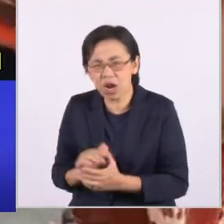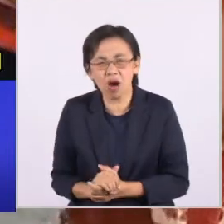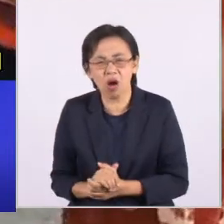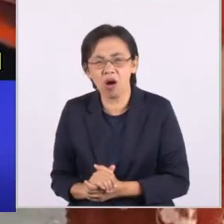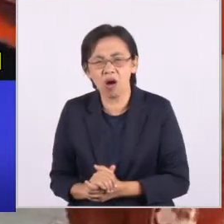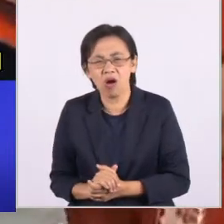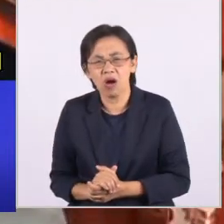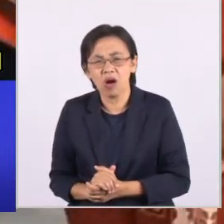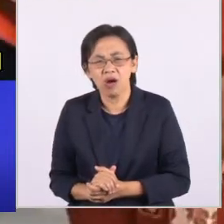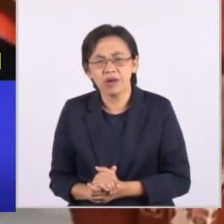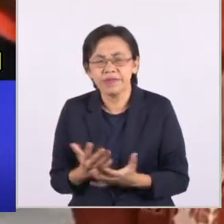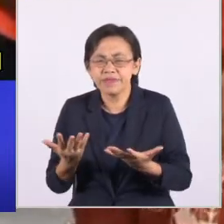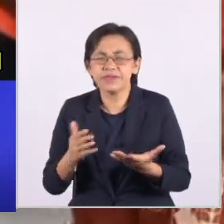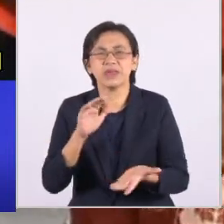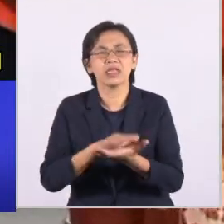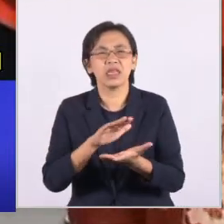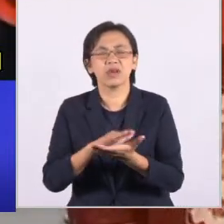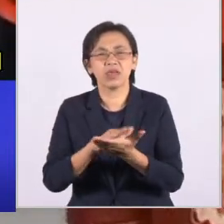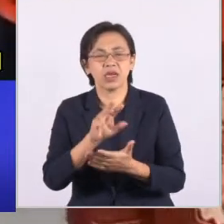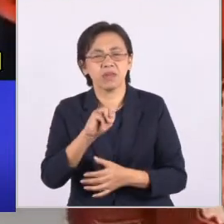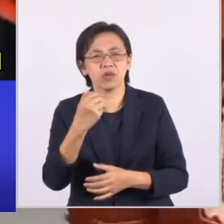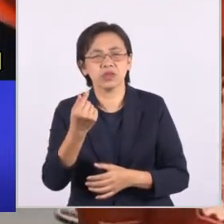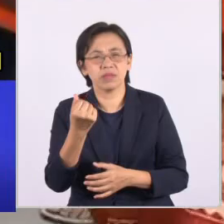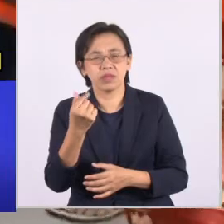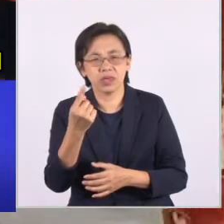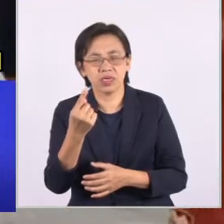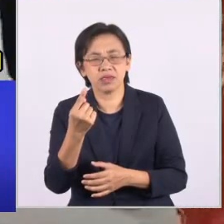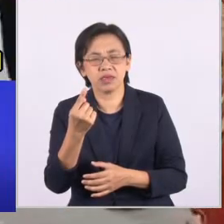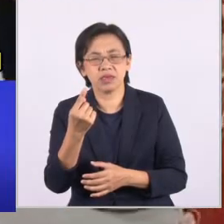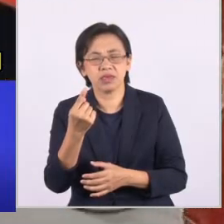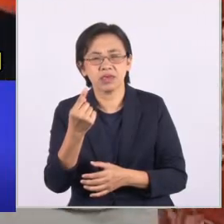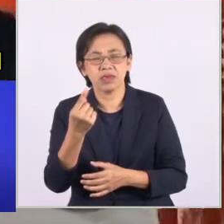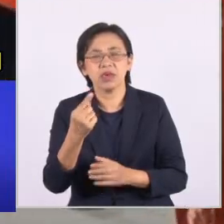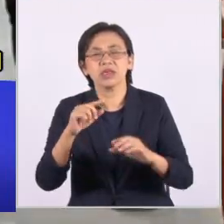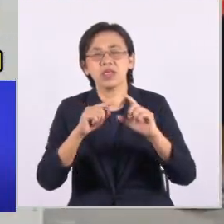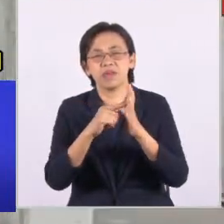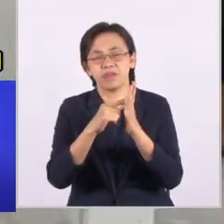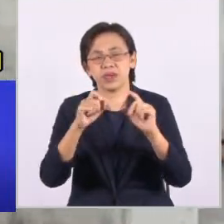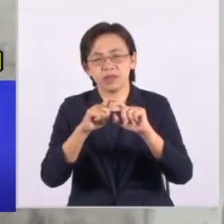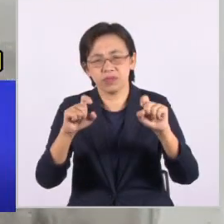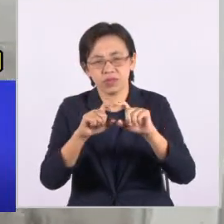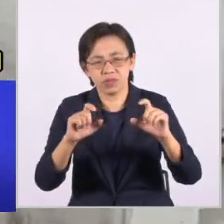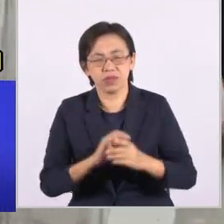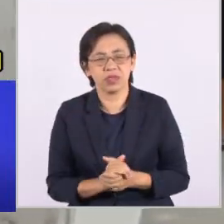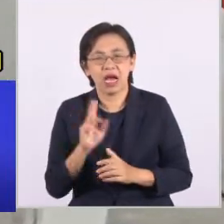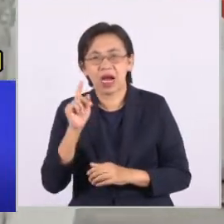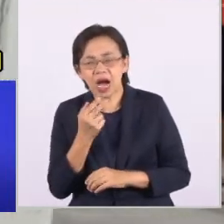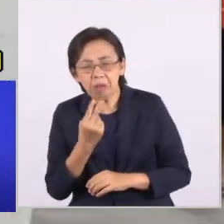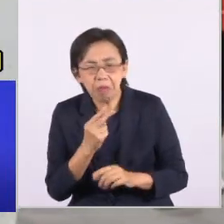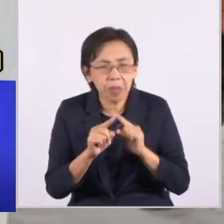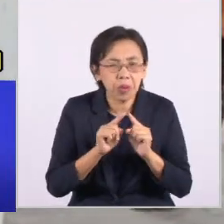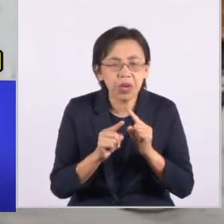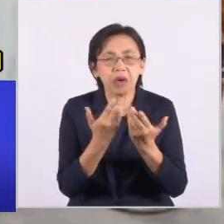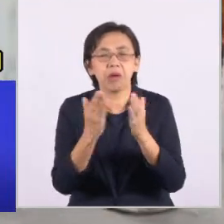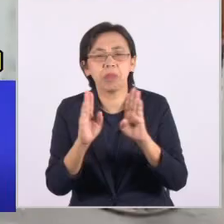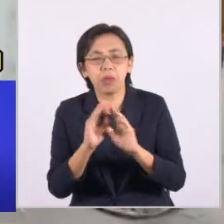อีกเหตุการณ์เนี่ยเกิดขึ้นในโรงเรียนในพื้นที่หมู่ที่11ตำบลลาดแคมอำเภอชนแดนจังหวัดเพชรบูรณ์นะคะผู้สื่อข่าวลงพื้นที่ไปเลยไปพูดคุยกับทางครอบครัว